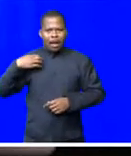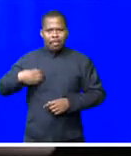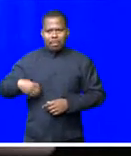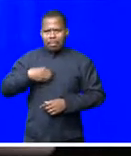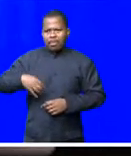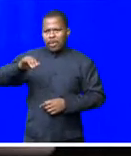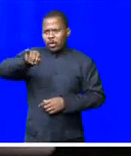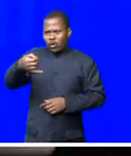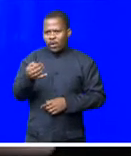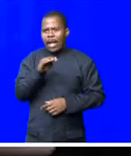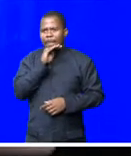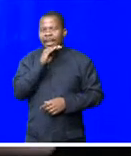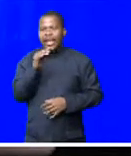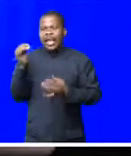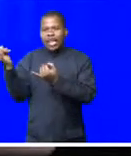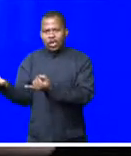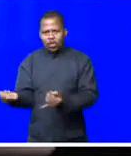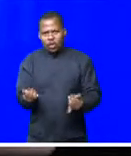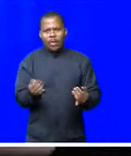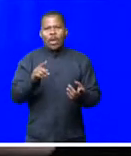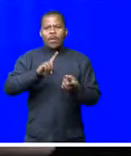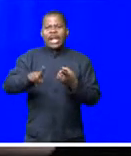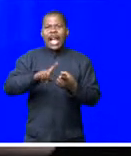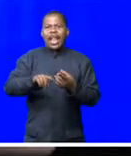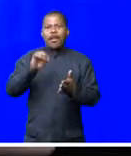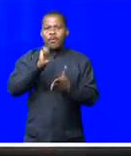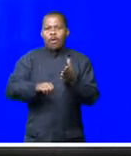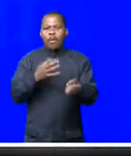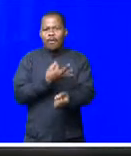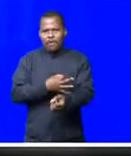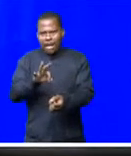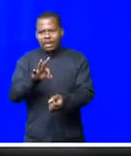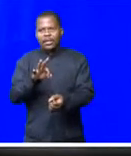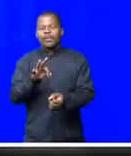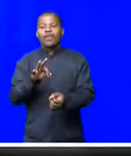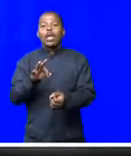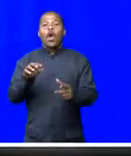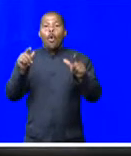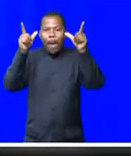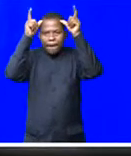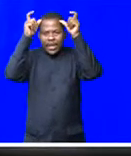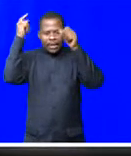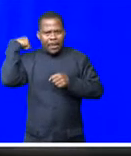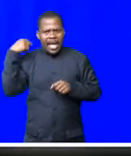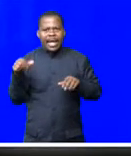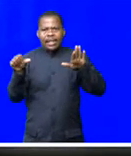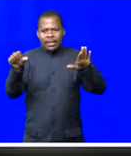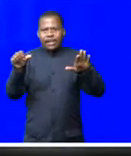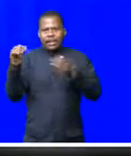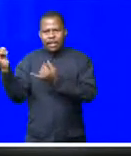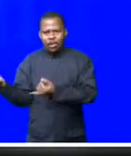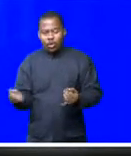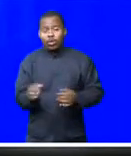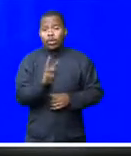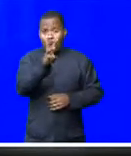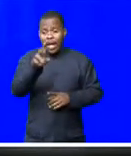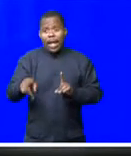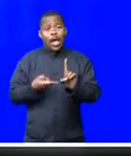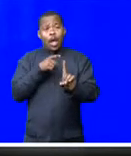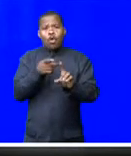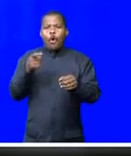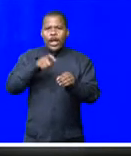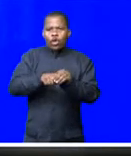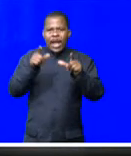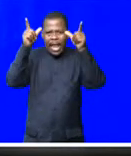kwethula ngalokusemthethweni umdlalo wekutalwa eveni laseFrance Paul Pogba lapho kadlala leqembu leManchester United. Pogba wafika